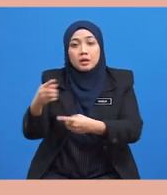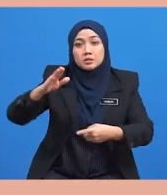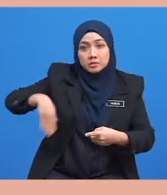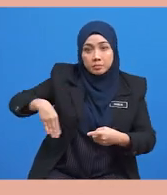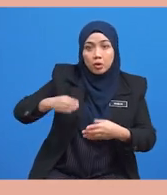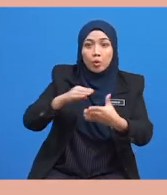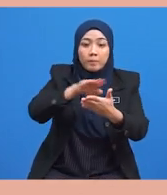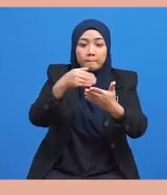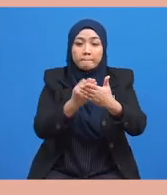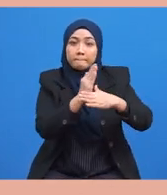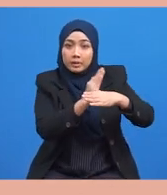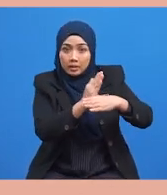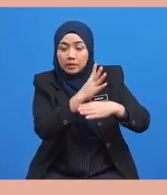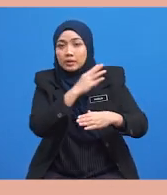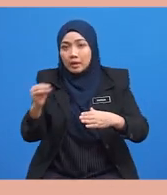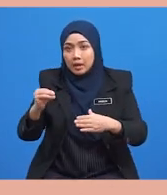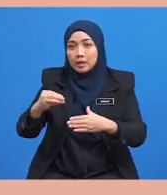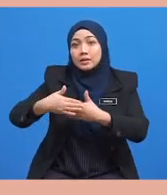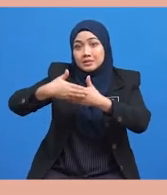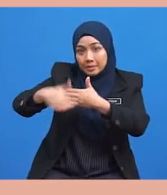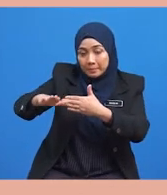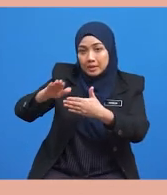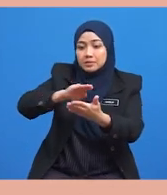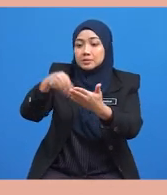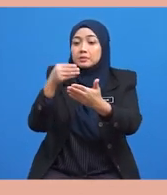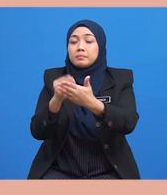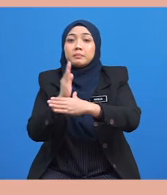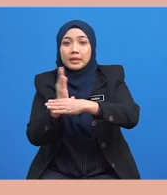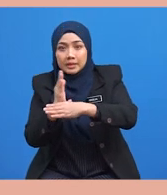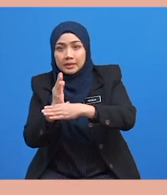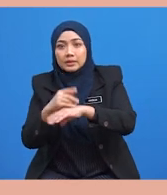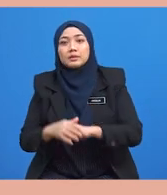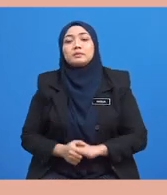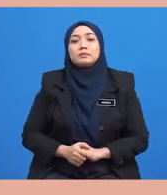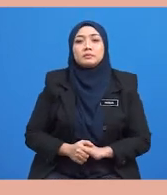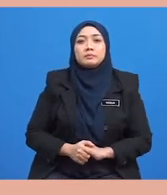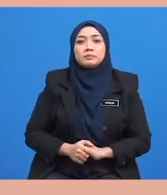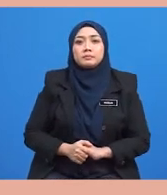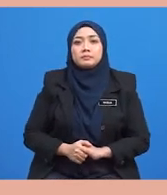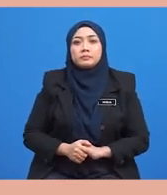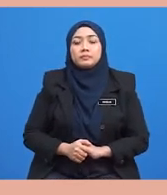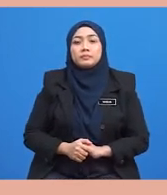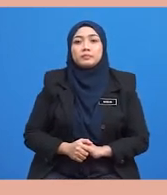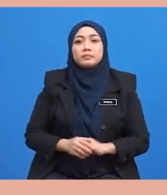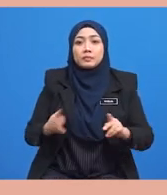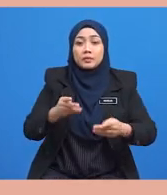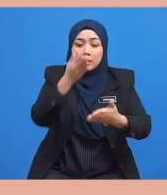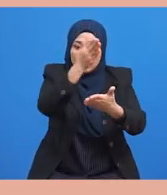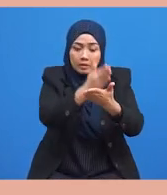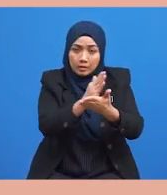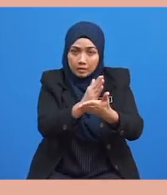dan bahagian data selepas median. Q1 ialah data yang berada di kedudukan tengah-tengah bahagian